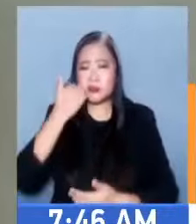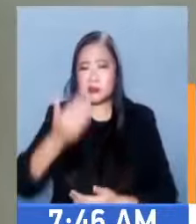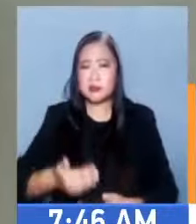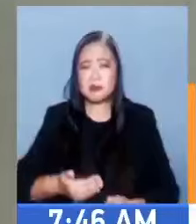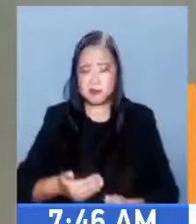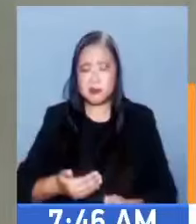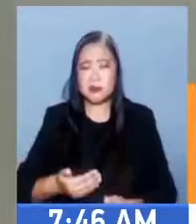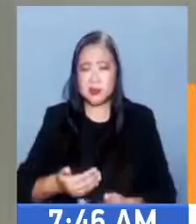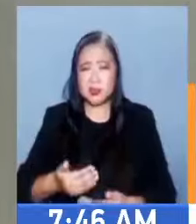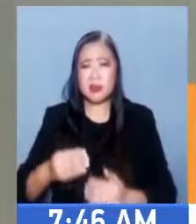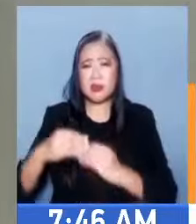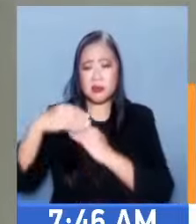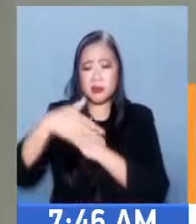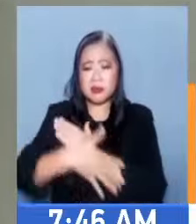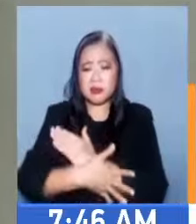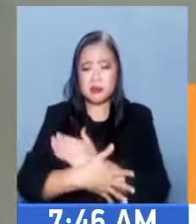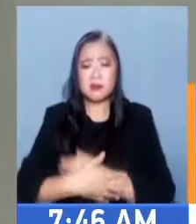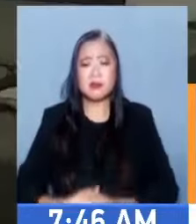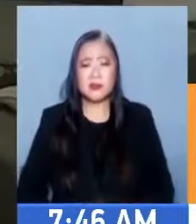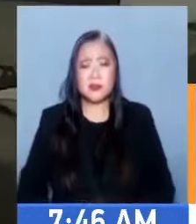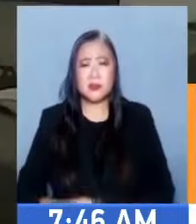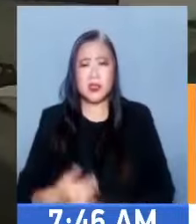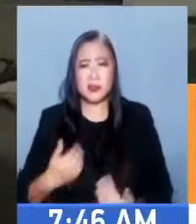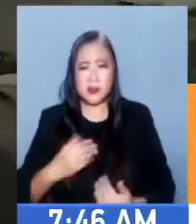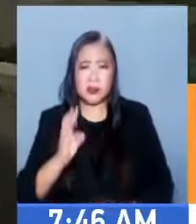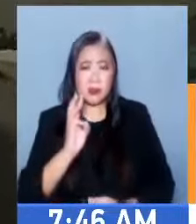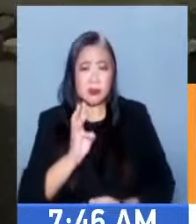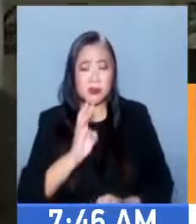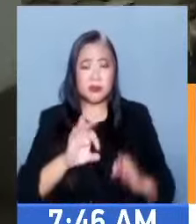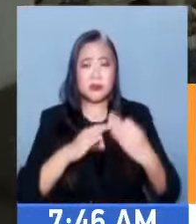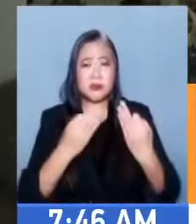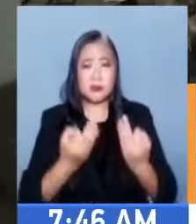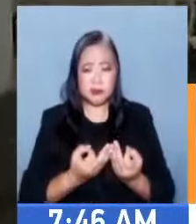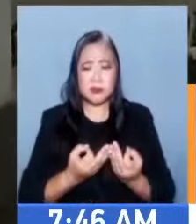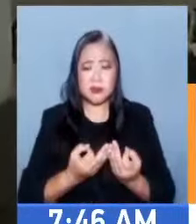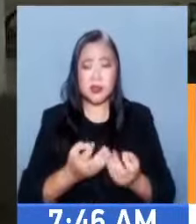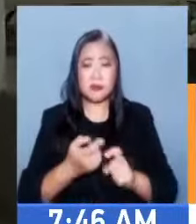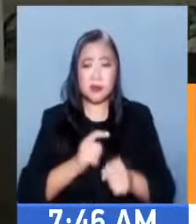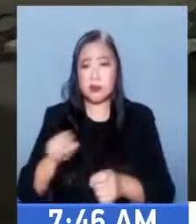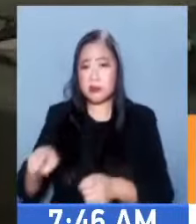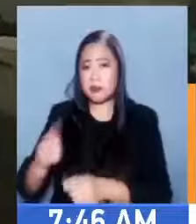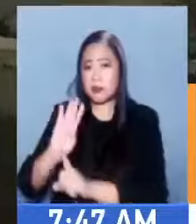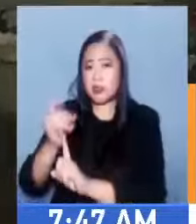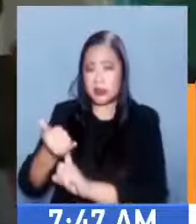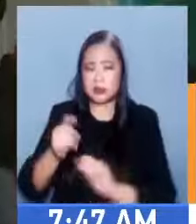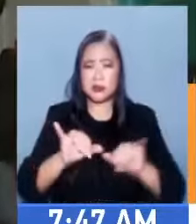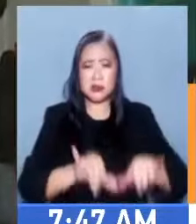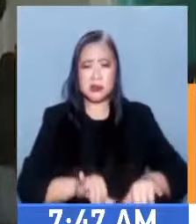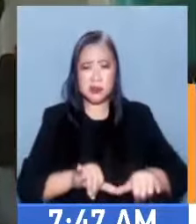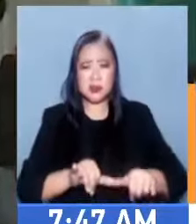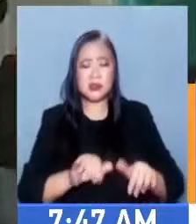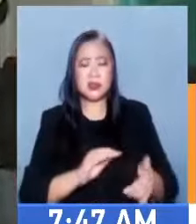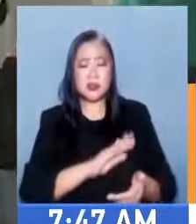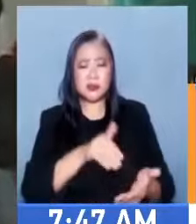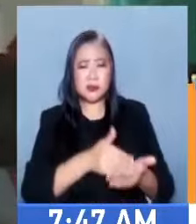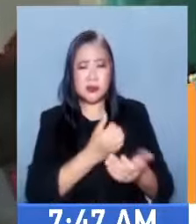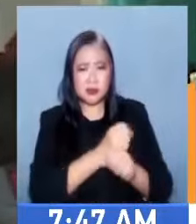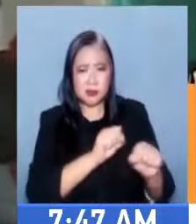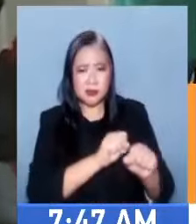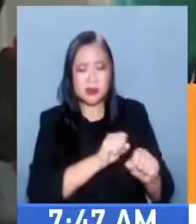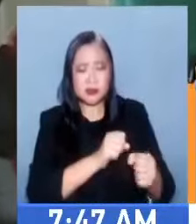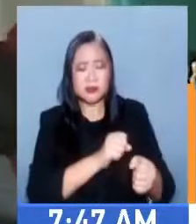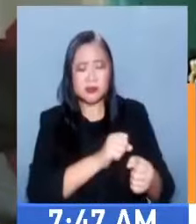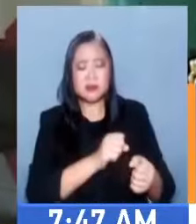a mah Pam mula sa nasabing sityo ang nananatili sa evacuation Center Ilan dito ay